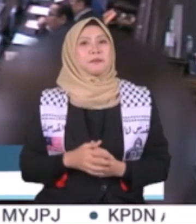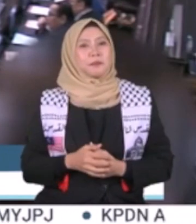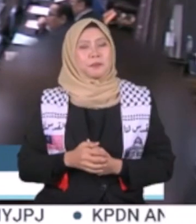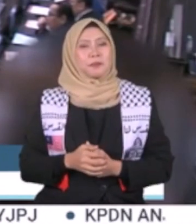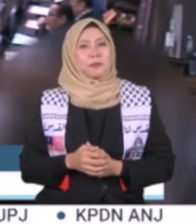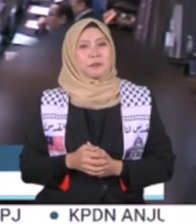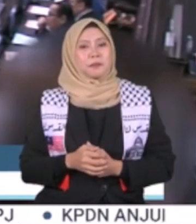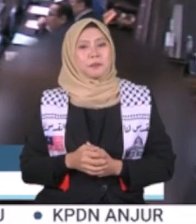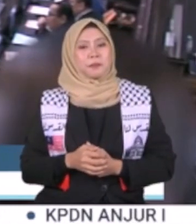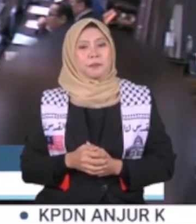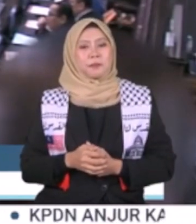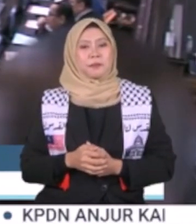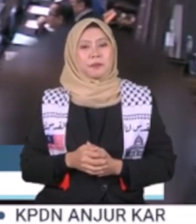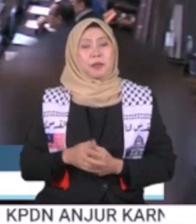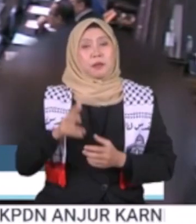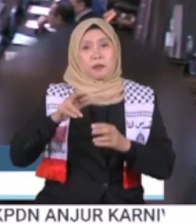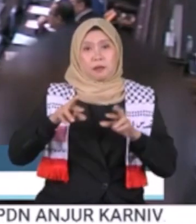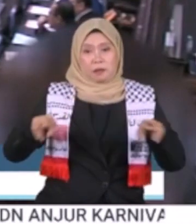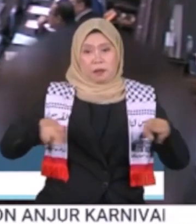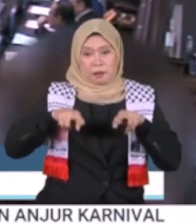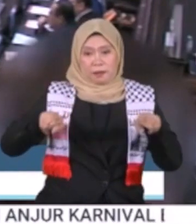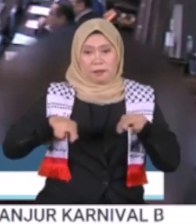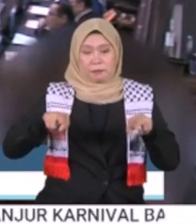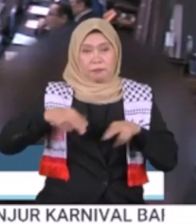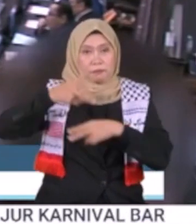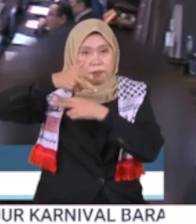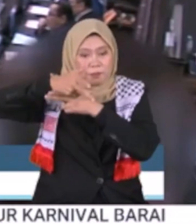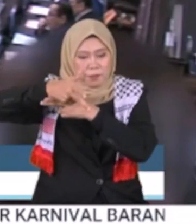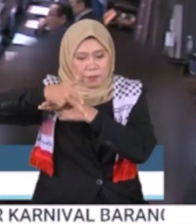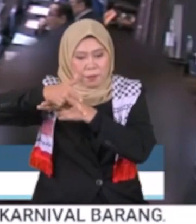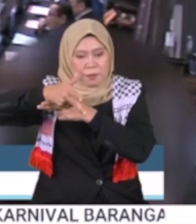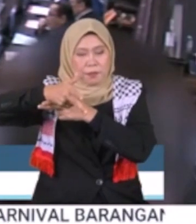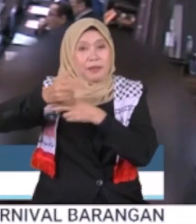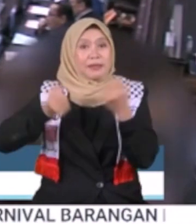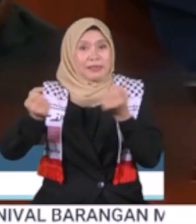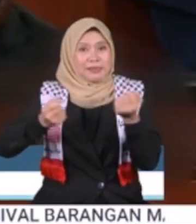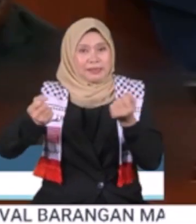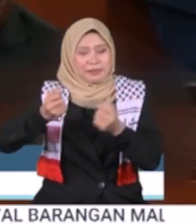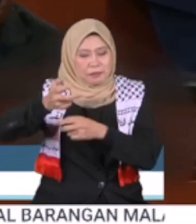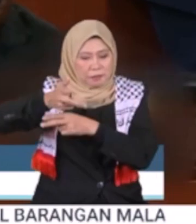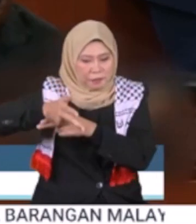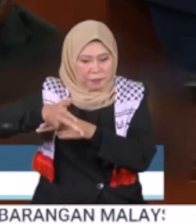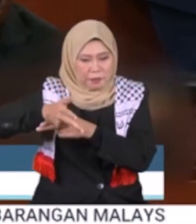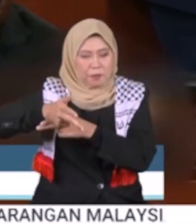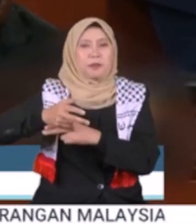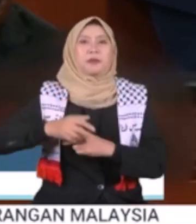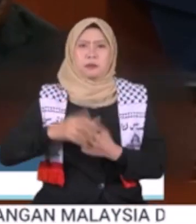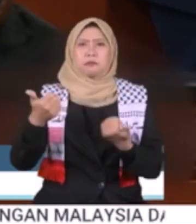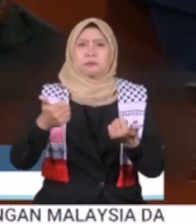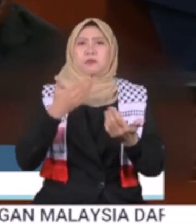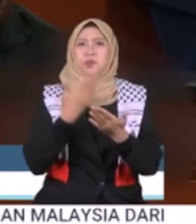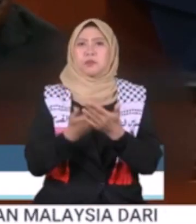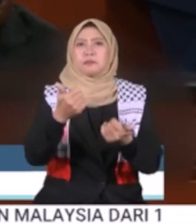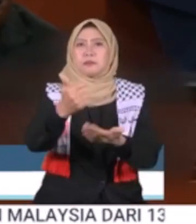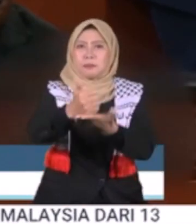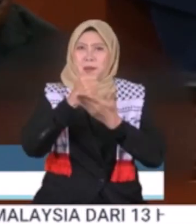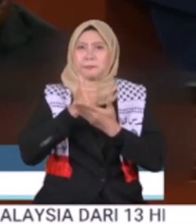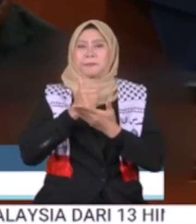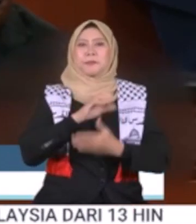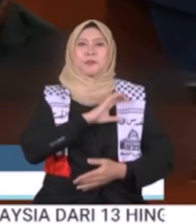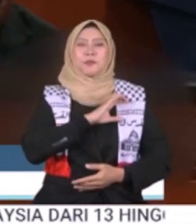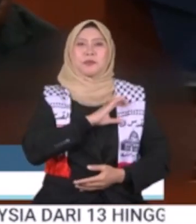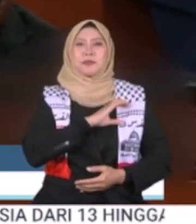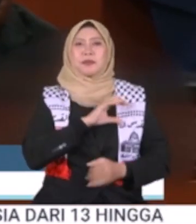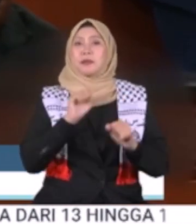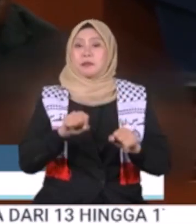tadi rakaman kemalangan dari Des camp sebbuah kenderaan sebenarnya membantu pdrm